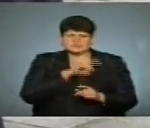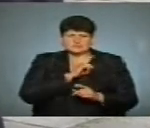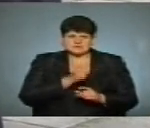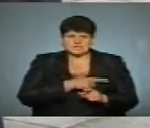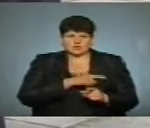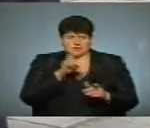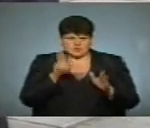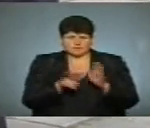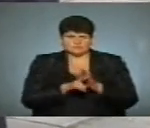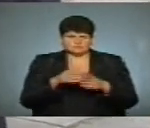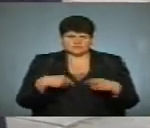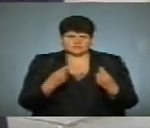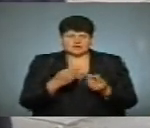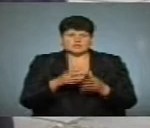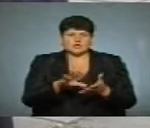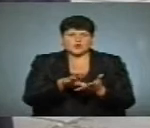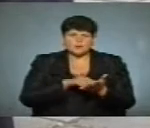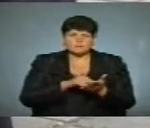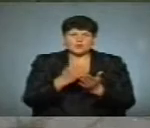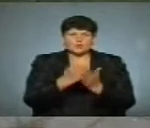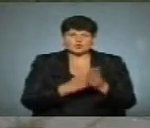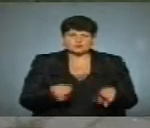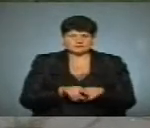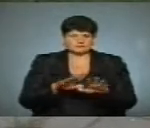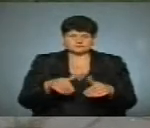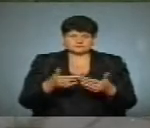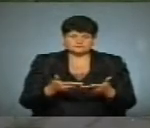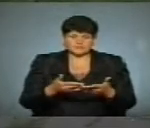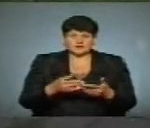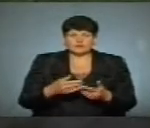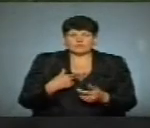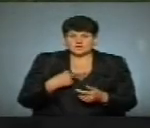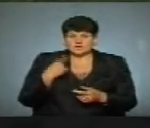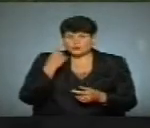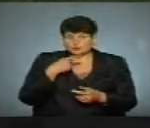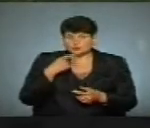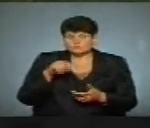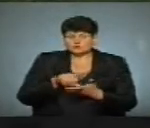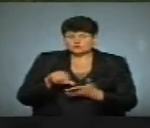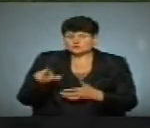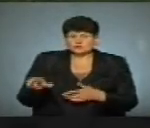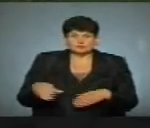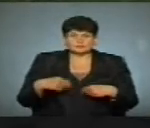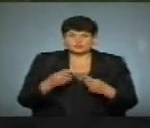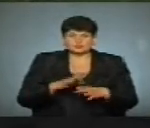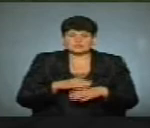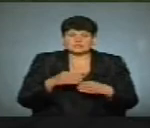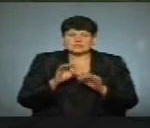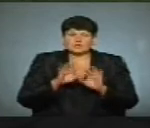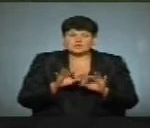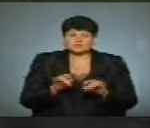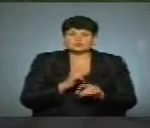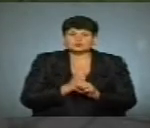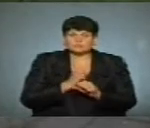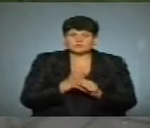не надали. Копії протоколів також. Вказані особі в моїй присутності не було можливості надати пояснення щодо